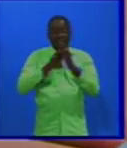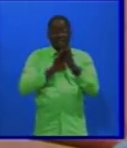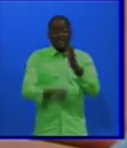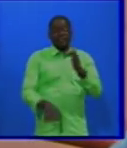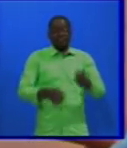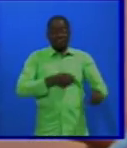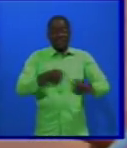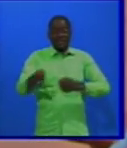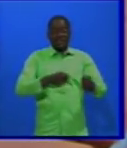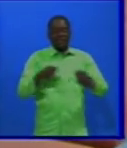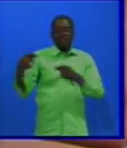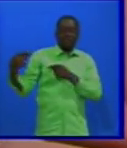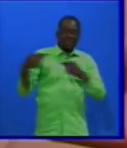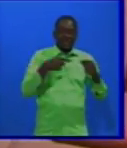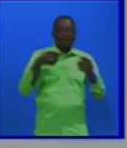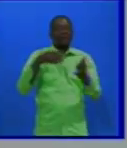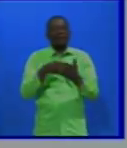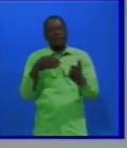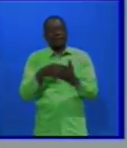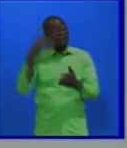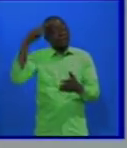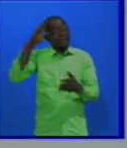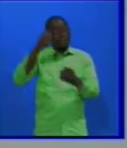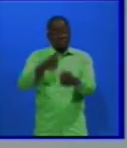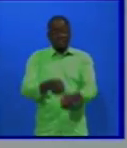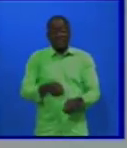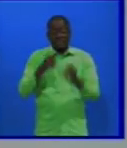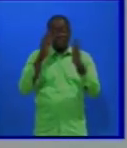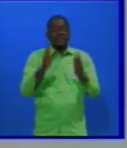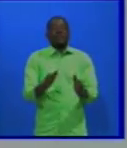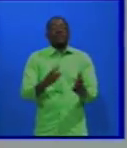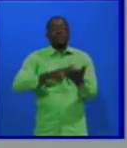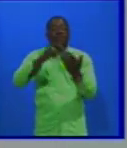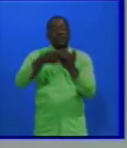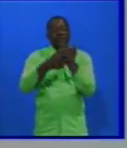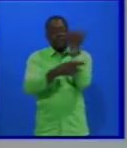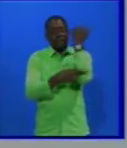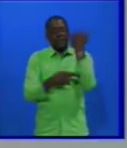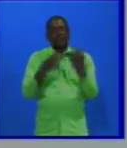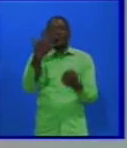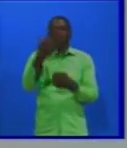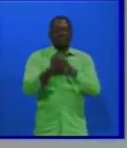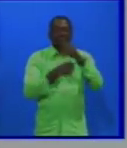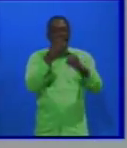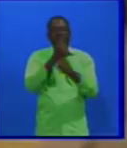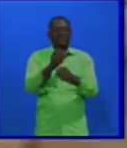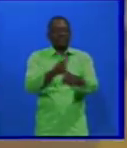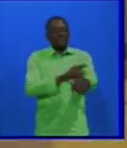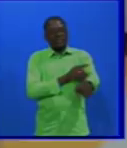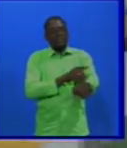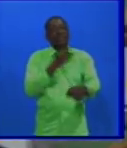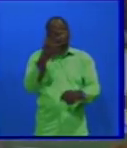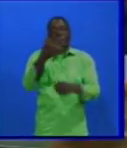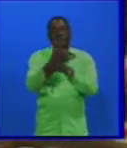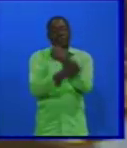des conflits entre pasteurs et agriculteurs. Ce projet régional, qui va durer 5 ans, couvre trois pays africains.